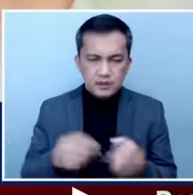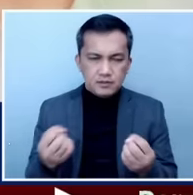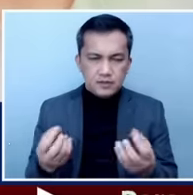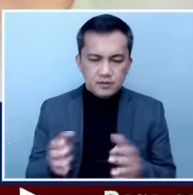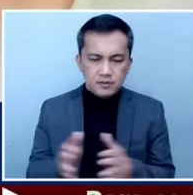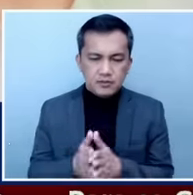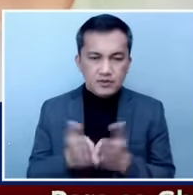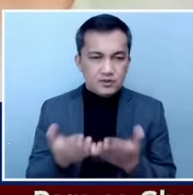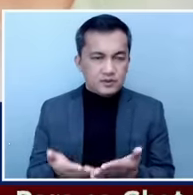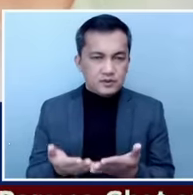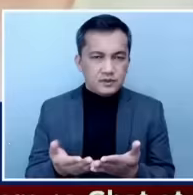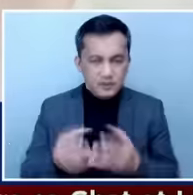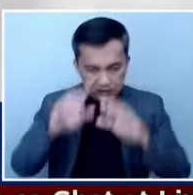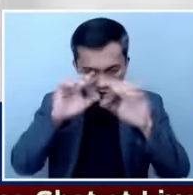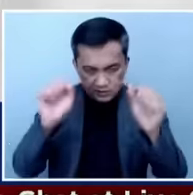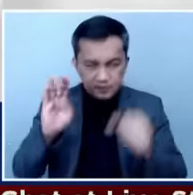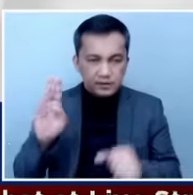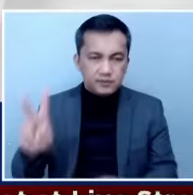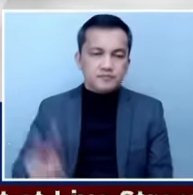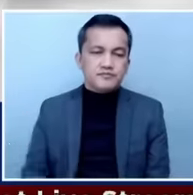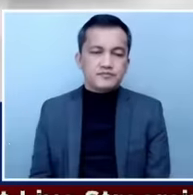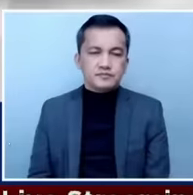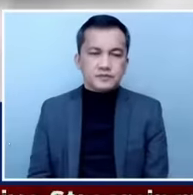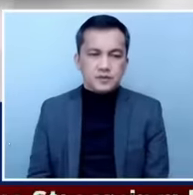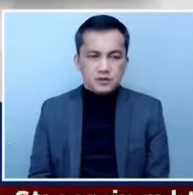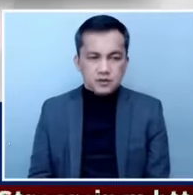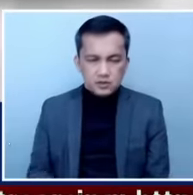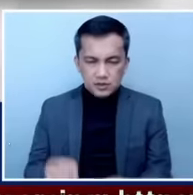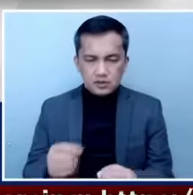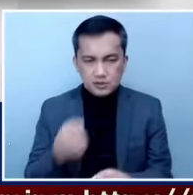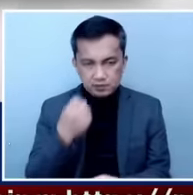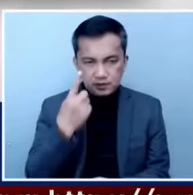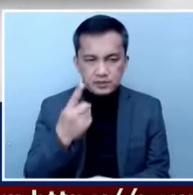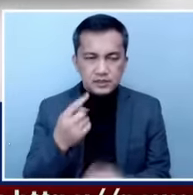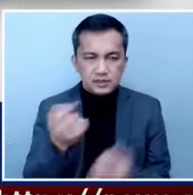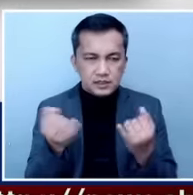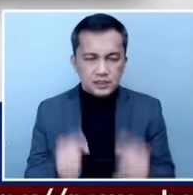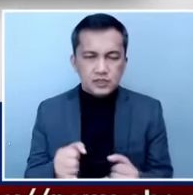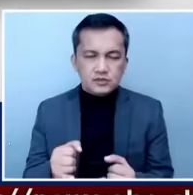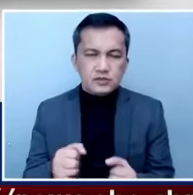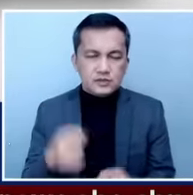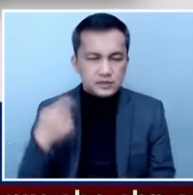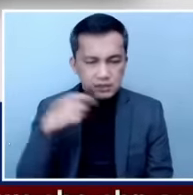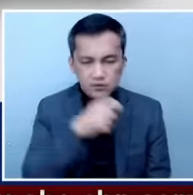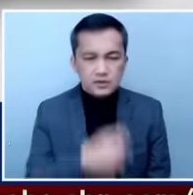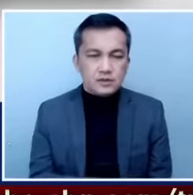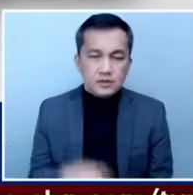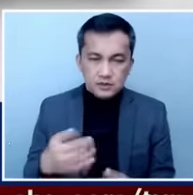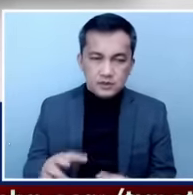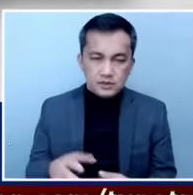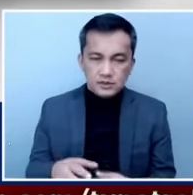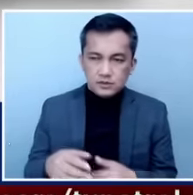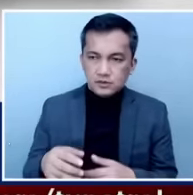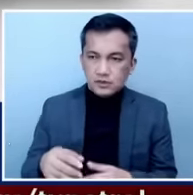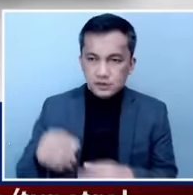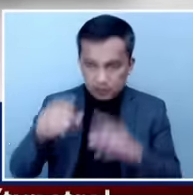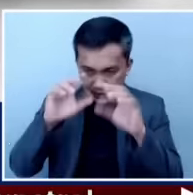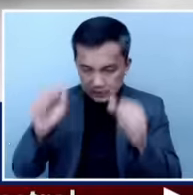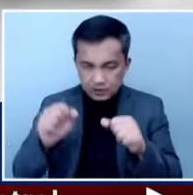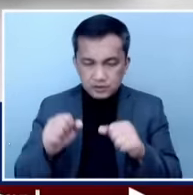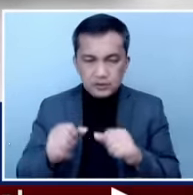libro si Pangulong Marcos para lubos na maunawaan ang isyu ng Taiwan. Ito'y matapos na batiin ng Pangulo